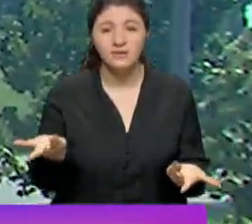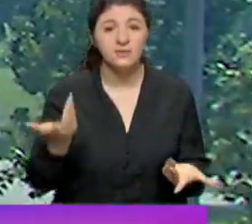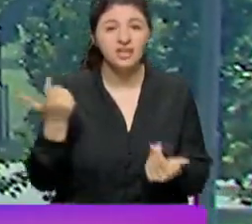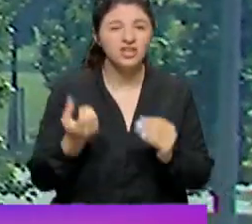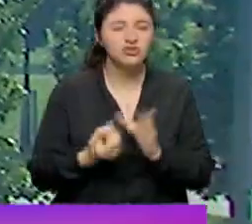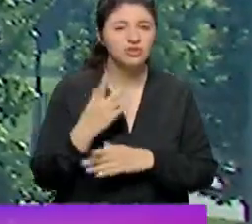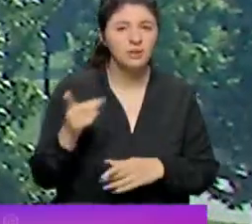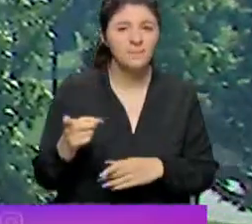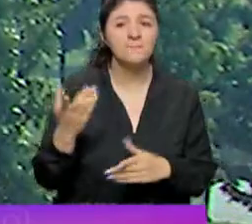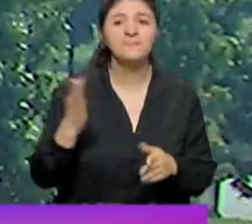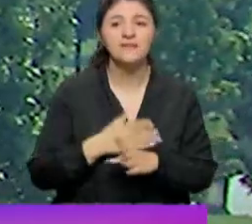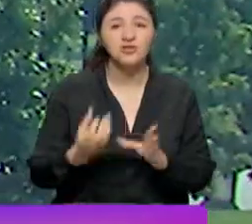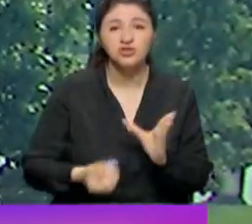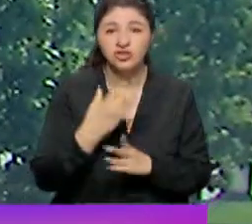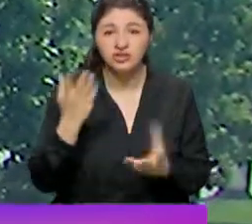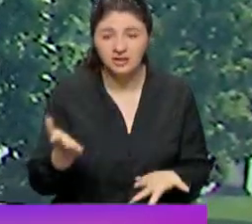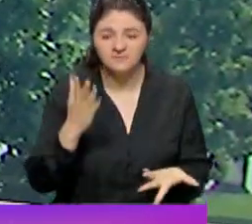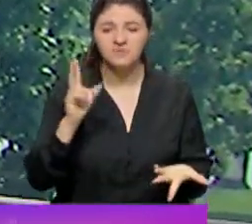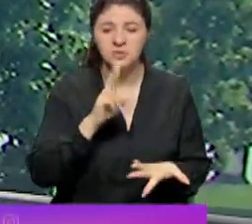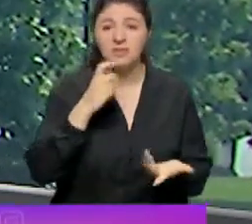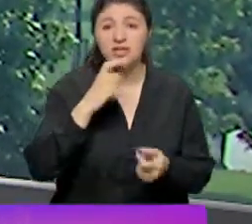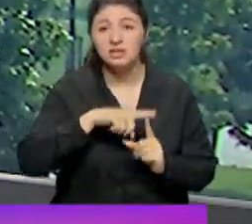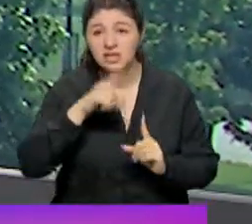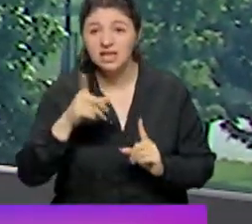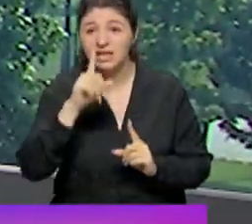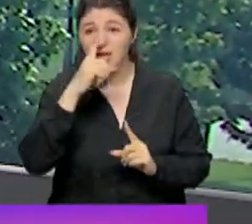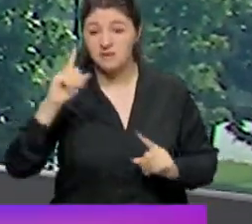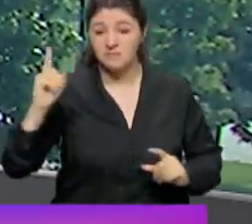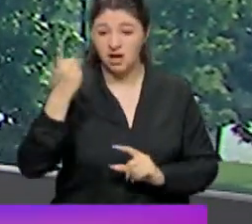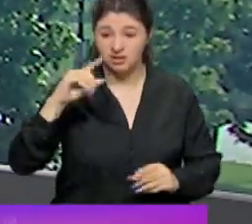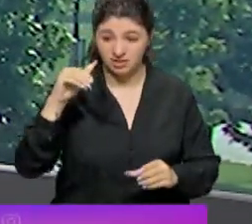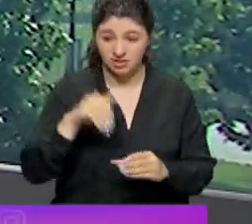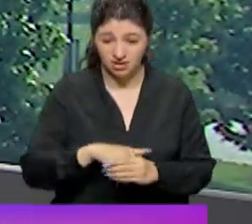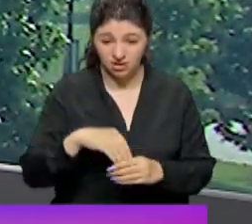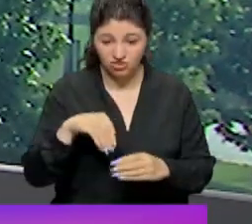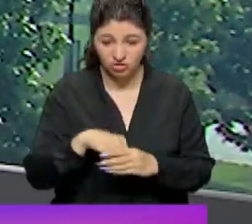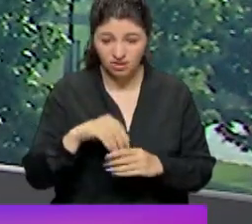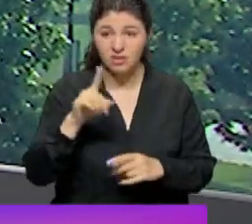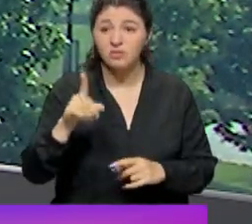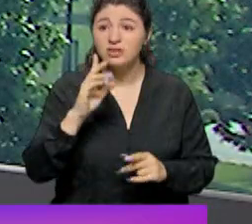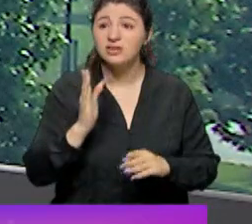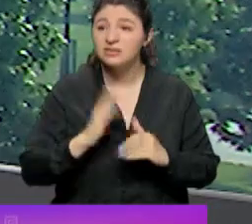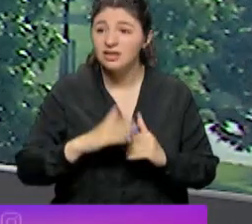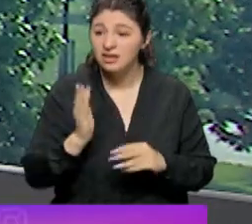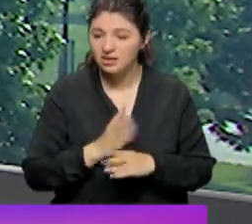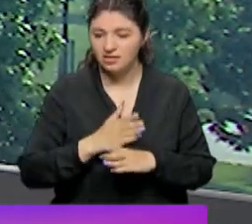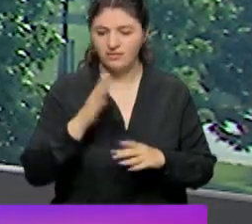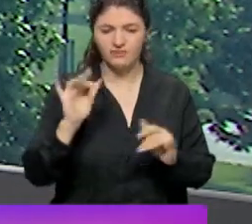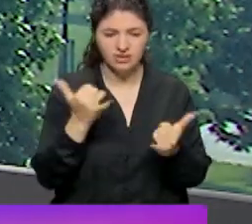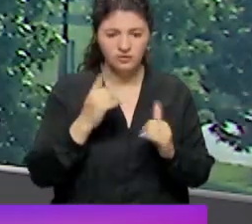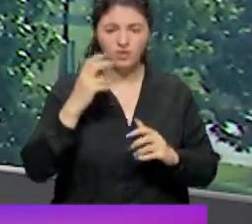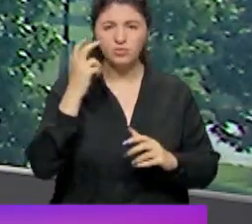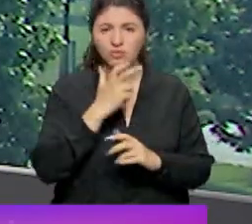nereden çıktı neden çıktı 20 yıllık bir tek parti iktidarında bu yasaklar neden festivaller konserler